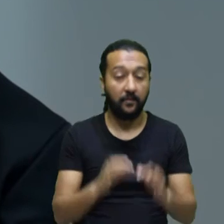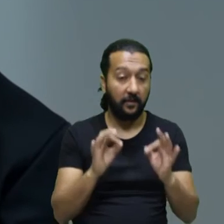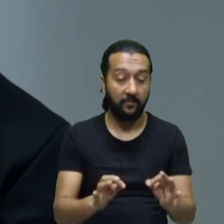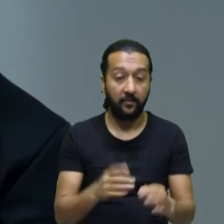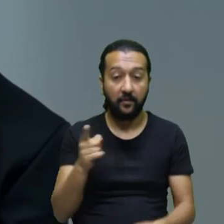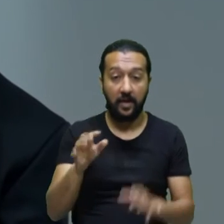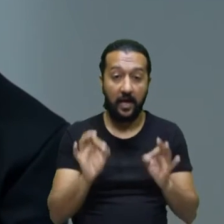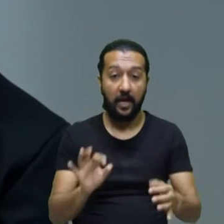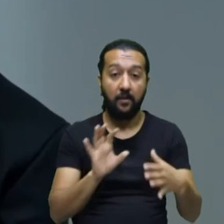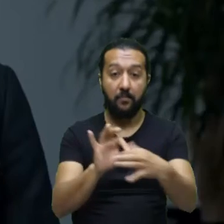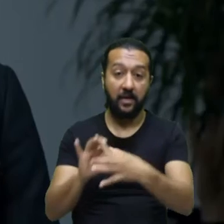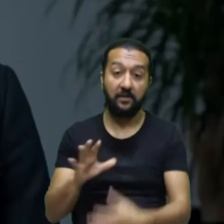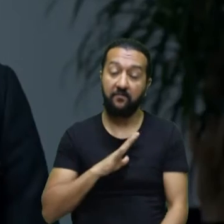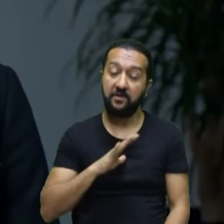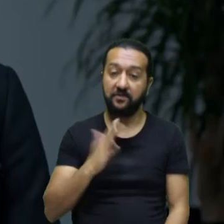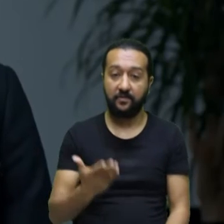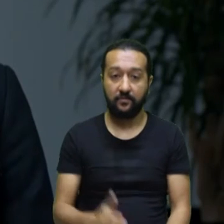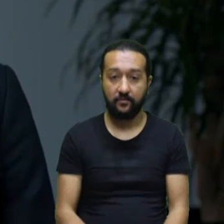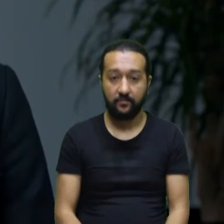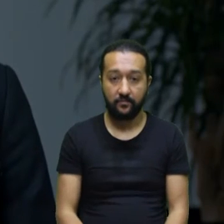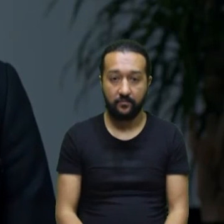Tabii hala bağlantıları varsa.